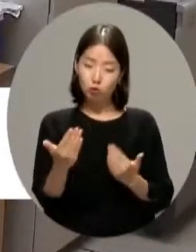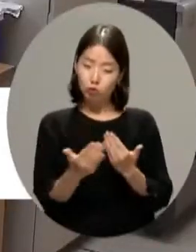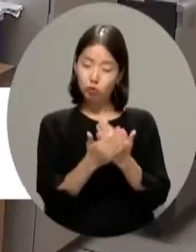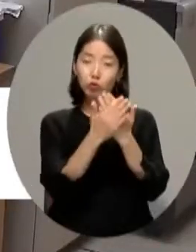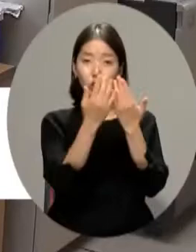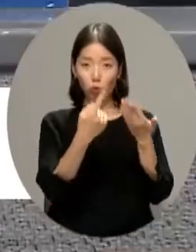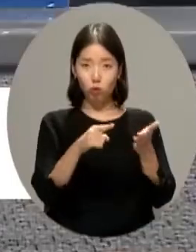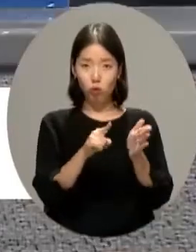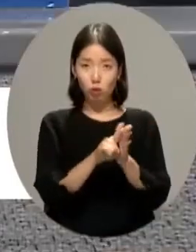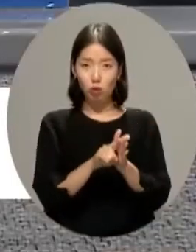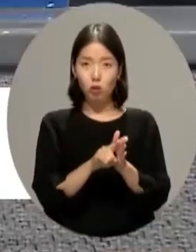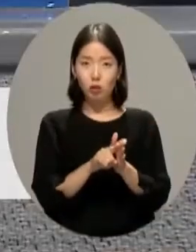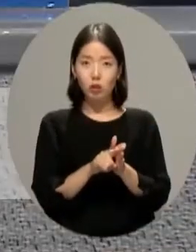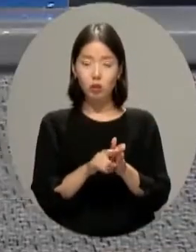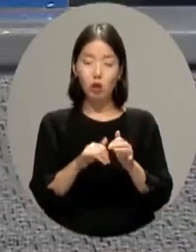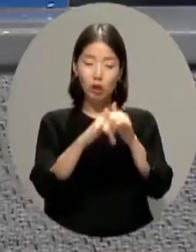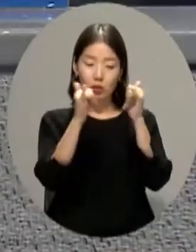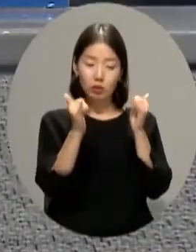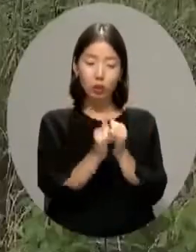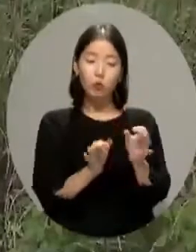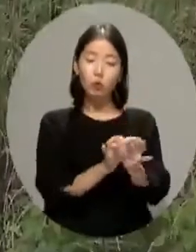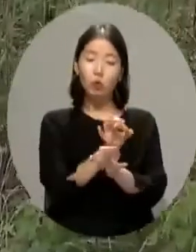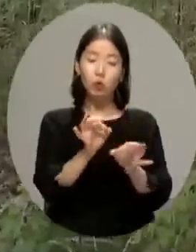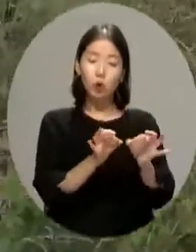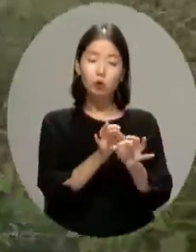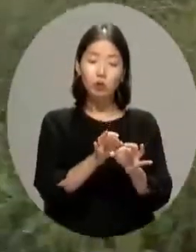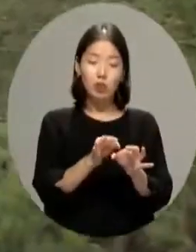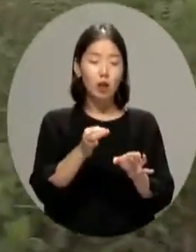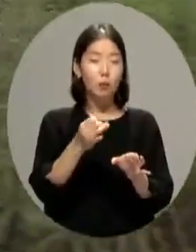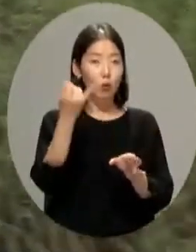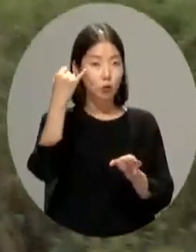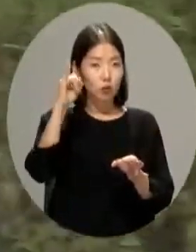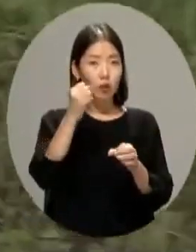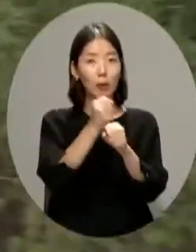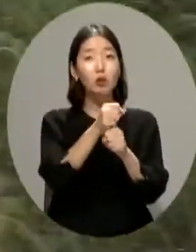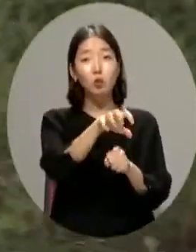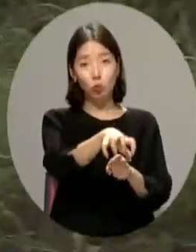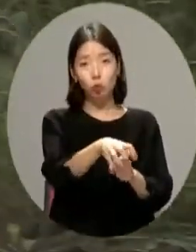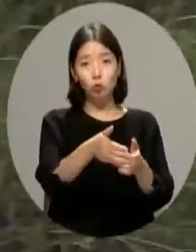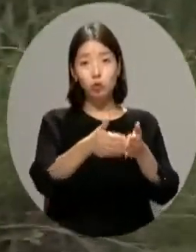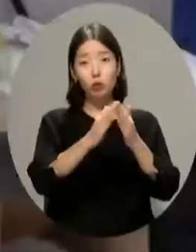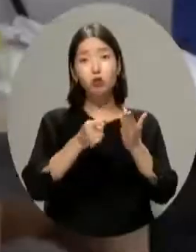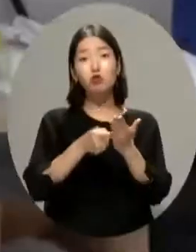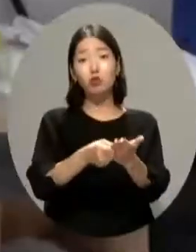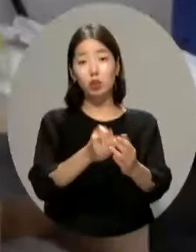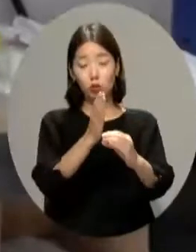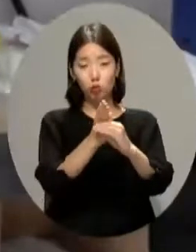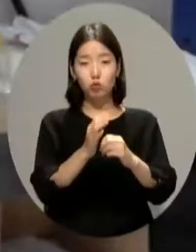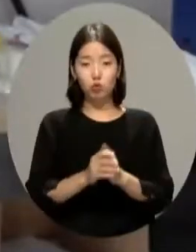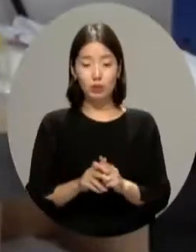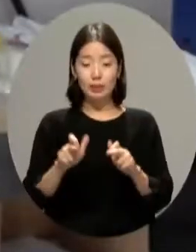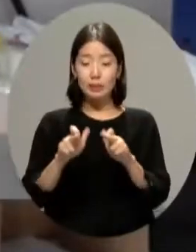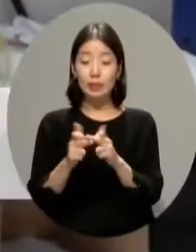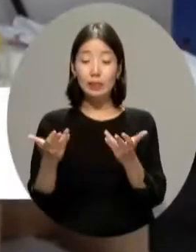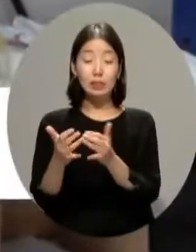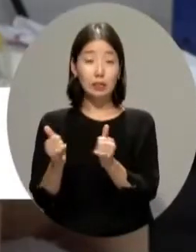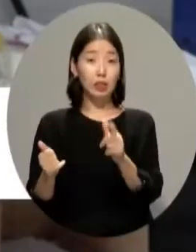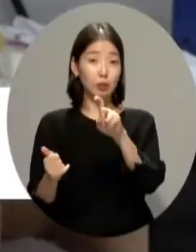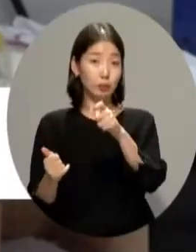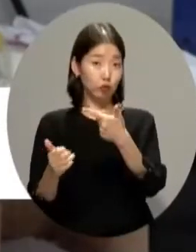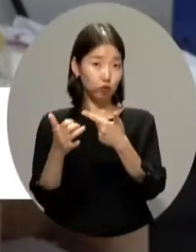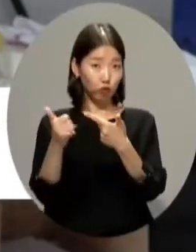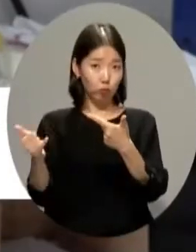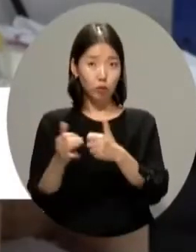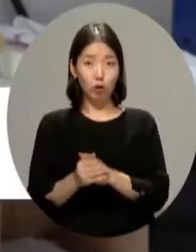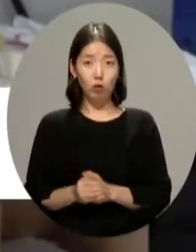양성을 위한 국립 사회적 경제 인재 개발원 유치도 추진되고 있습니다. 지금 장애인 직원이 16명 있는데